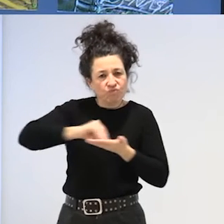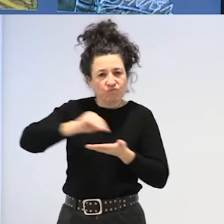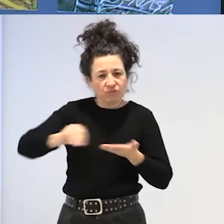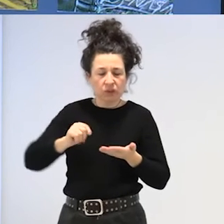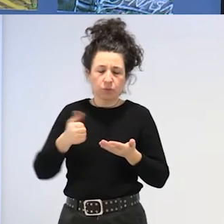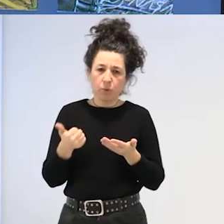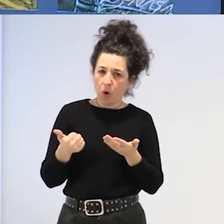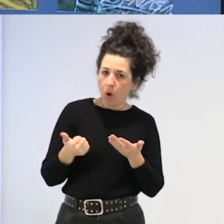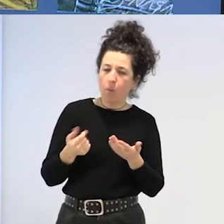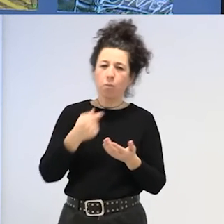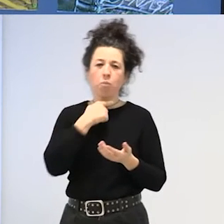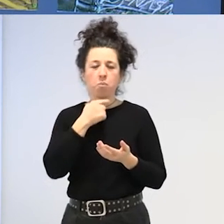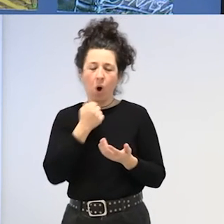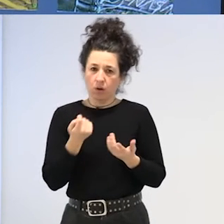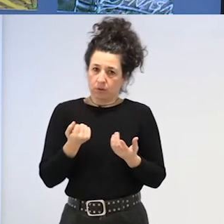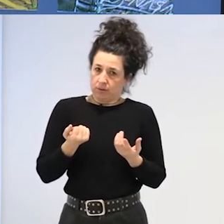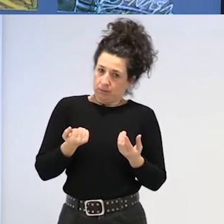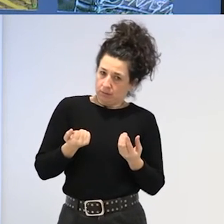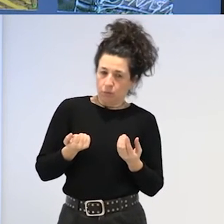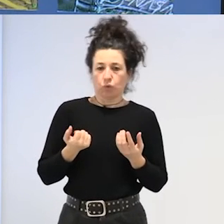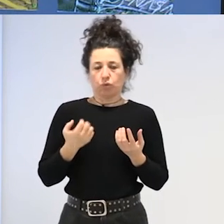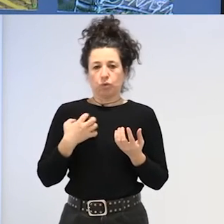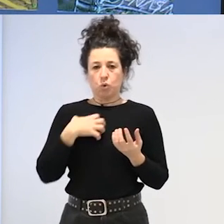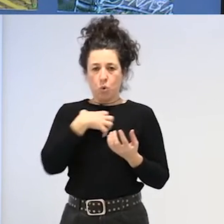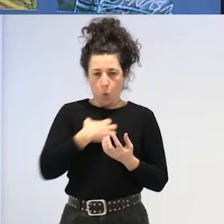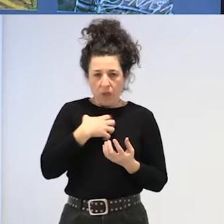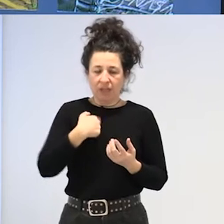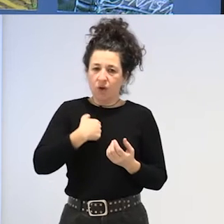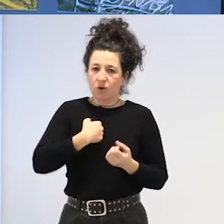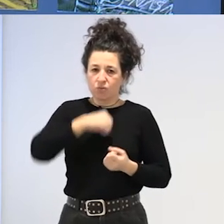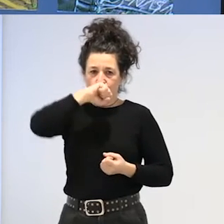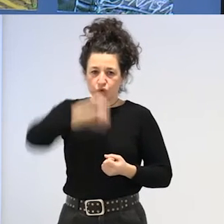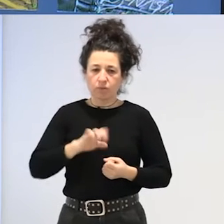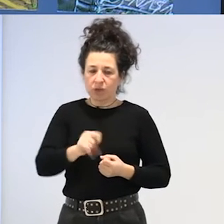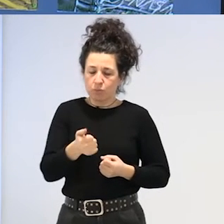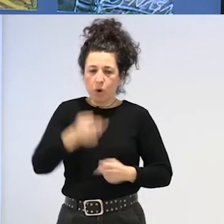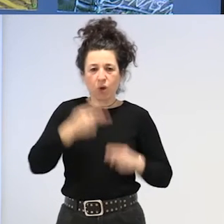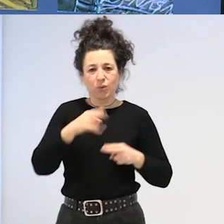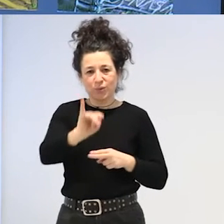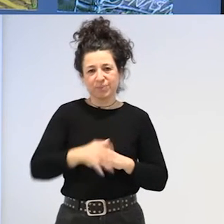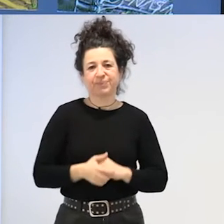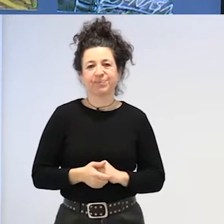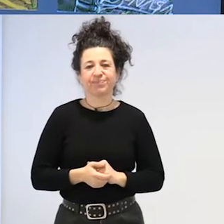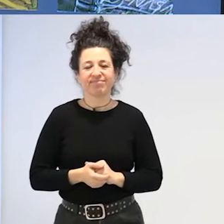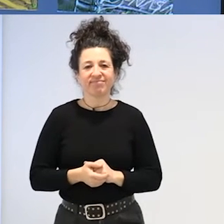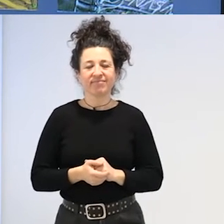mingotxa erabiltzen du. Bueno, nik, oza, maite dut, baina hori, da, pur bat gogor. Eta